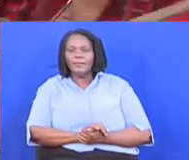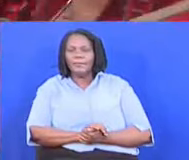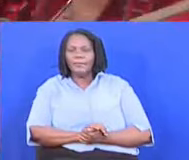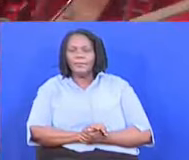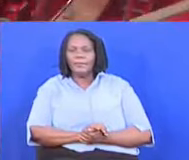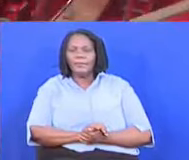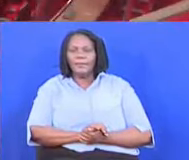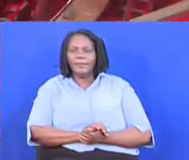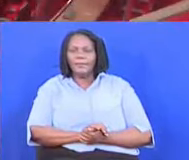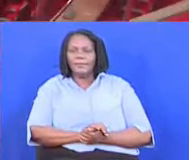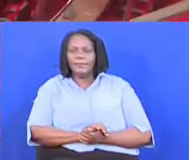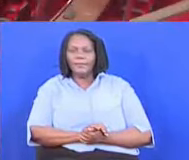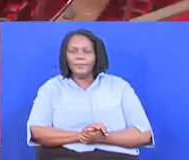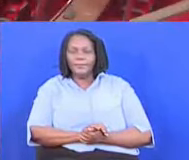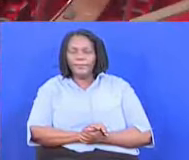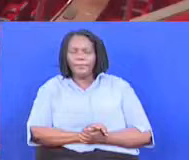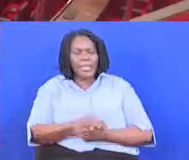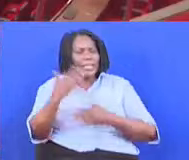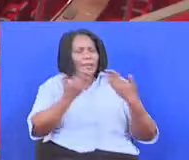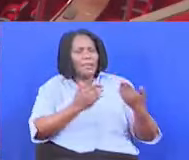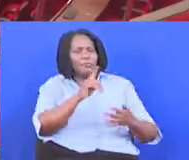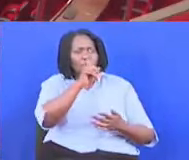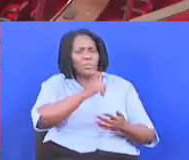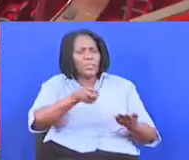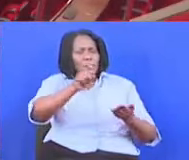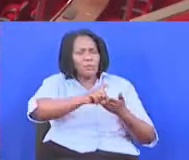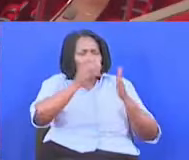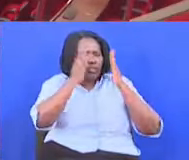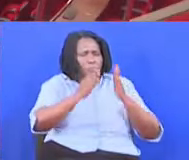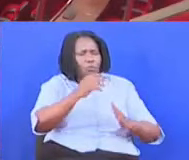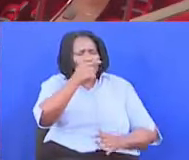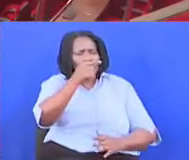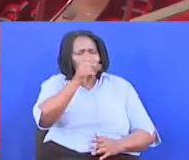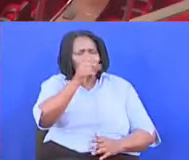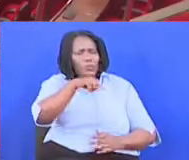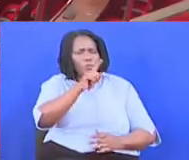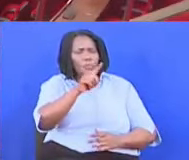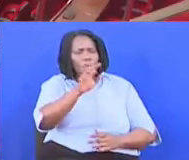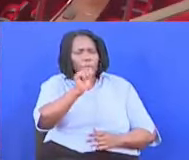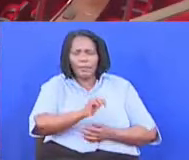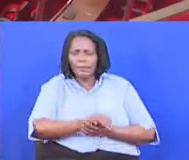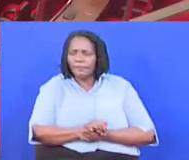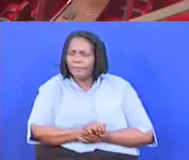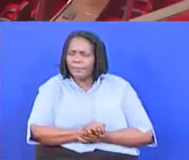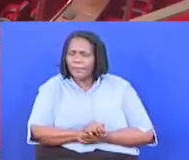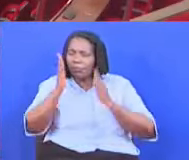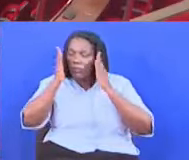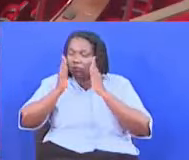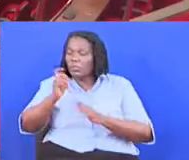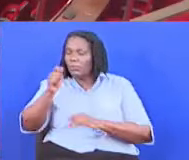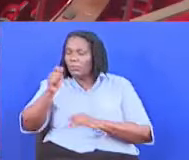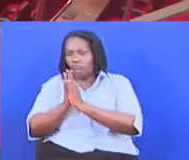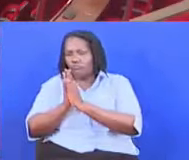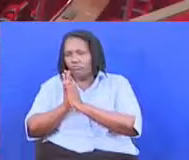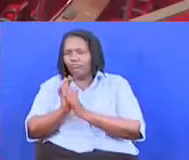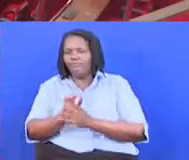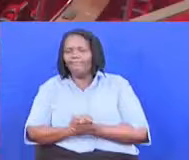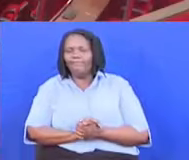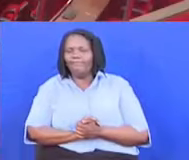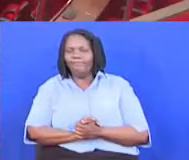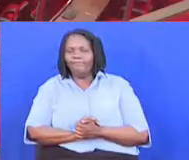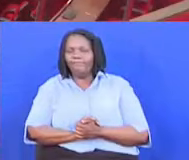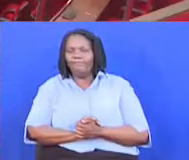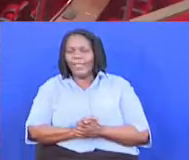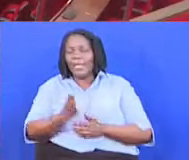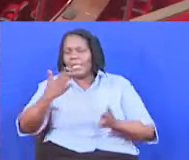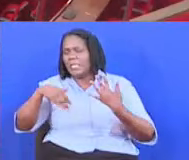Asante sana Mheshimiwa Tunza Isa Malapo, swali la nyongeza. Nakushukuru Mheshimiwa Spika. Je,